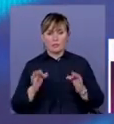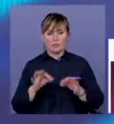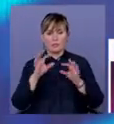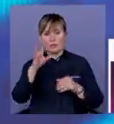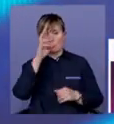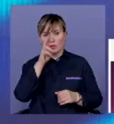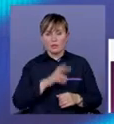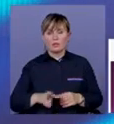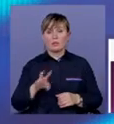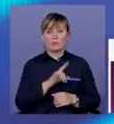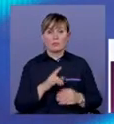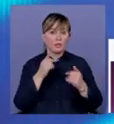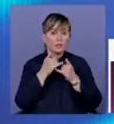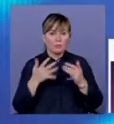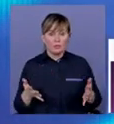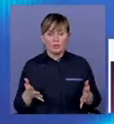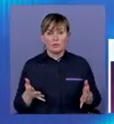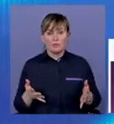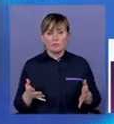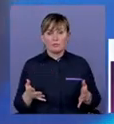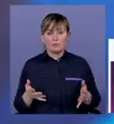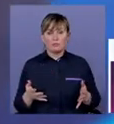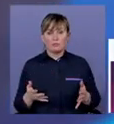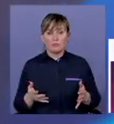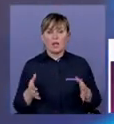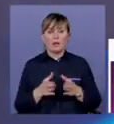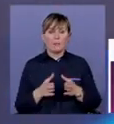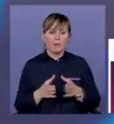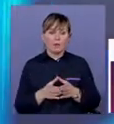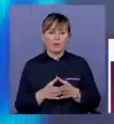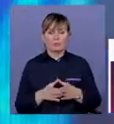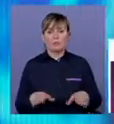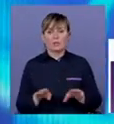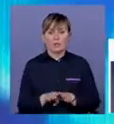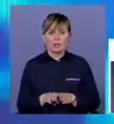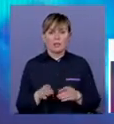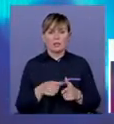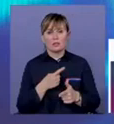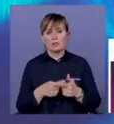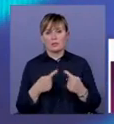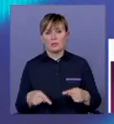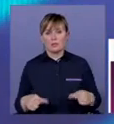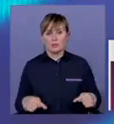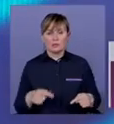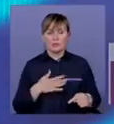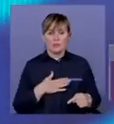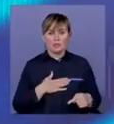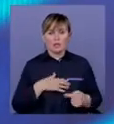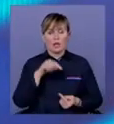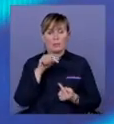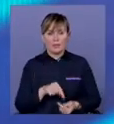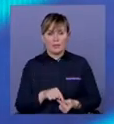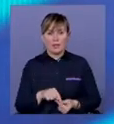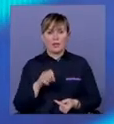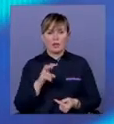же не можем там компанию закрыть, ликвидировать и так далее. Наши компетенции